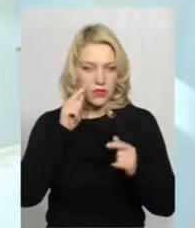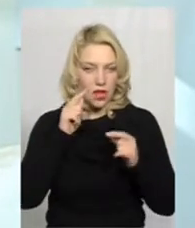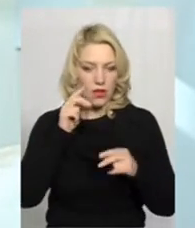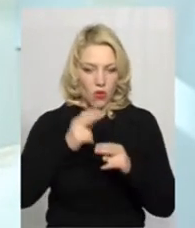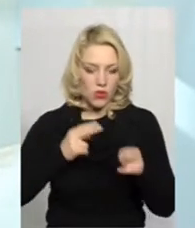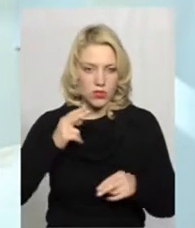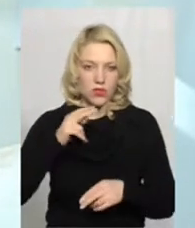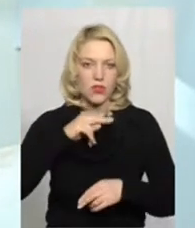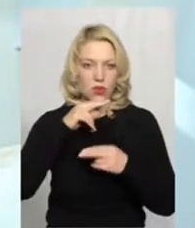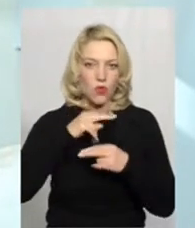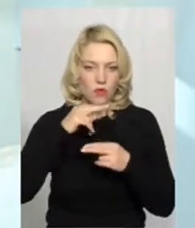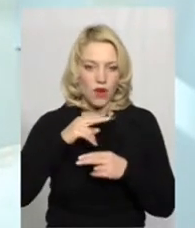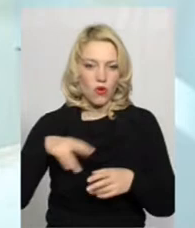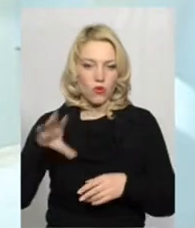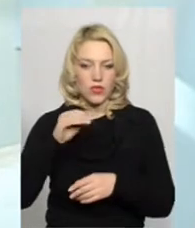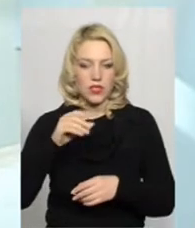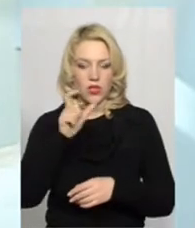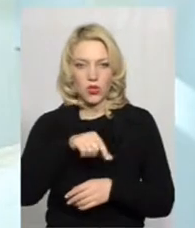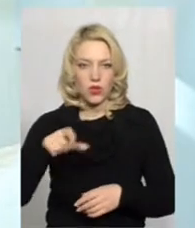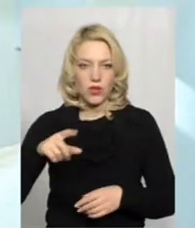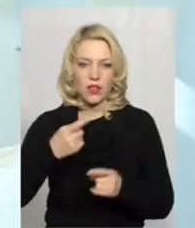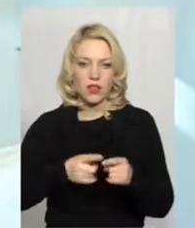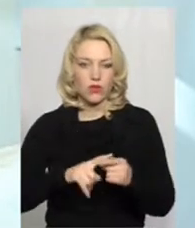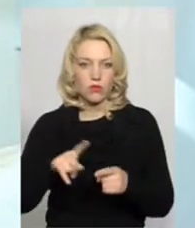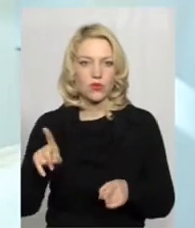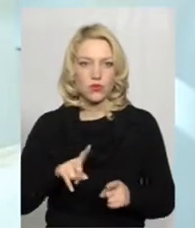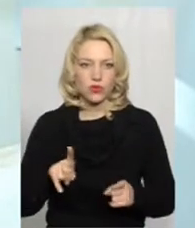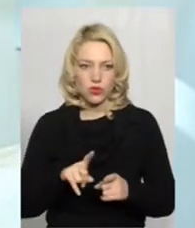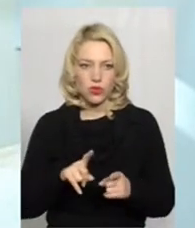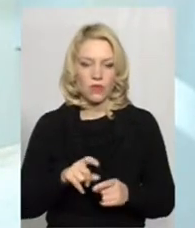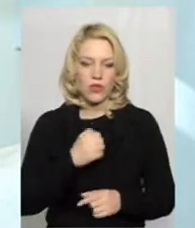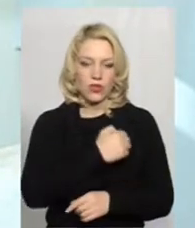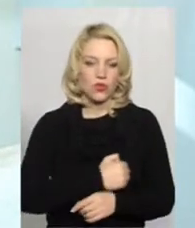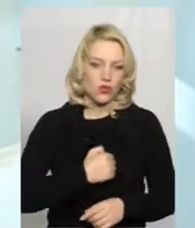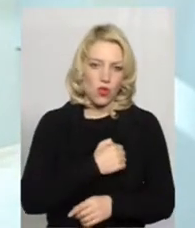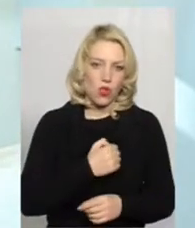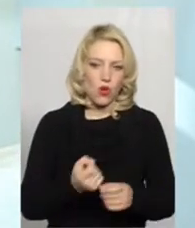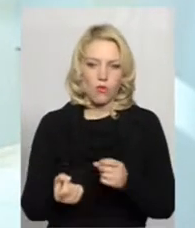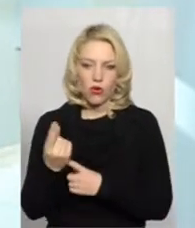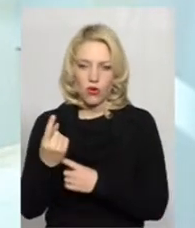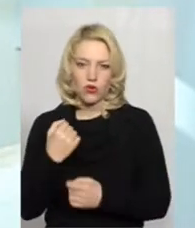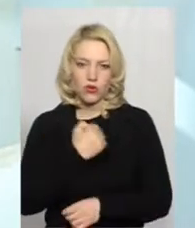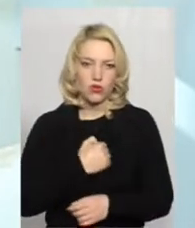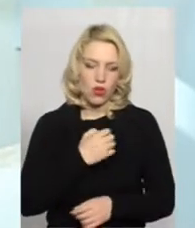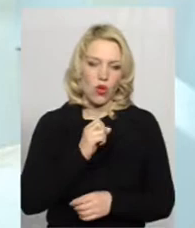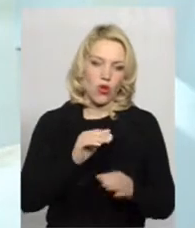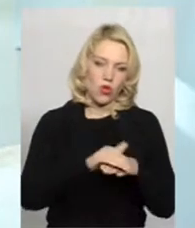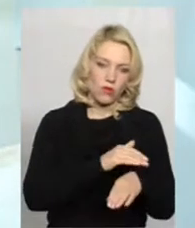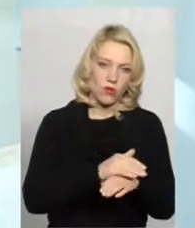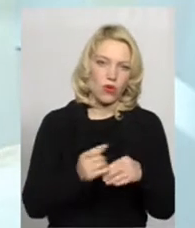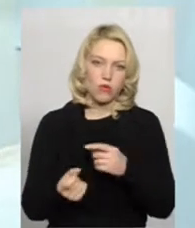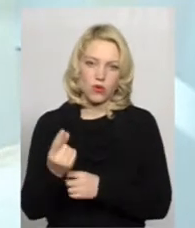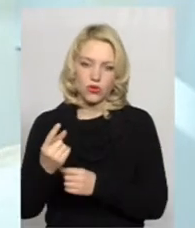увагу всіх глядачів і слухачів на тому, що зло породжує зло. Добро породжує добро. І якщо